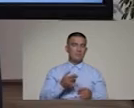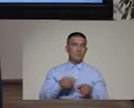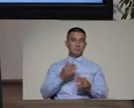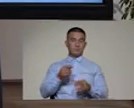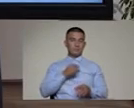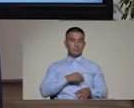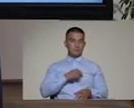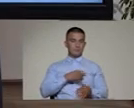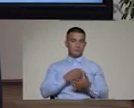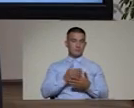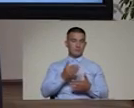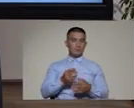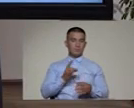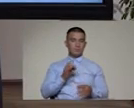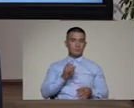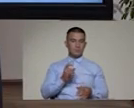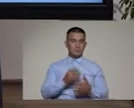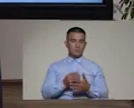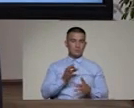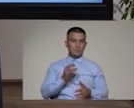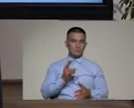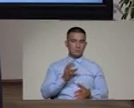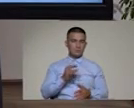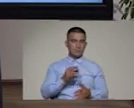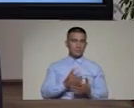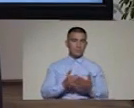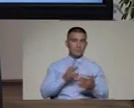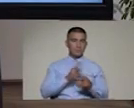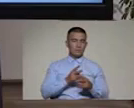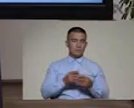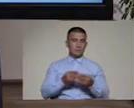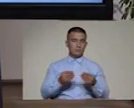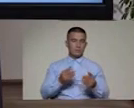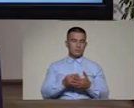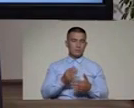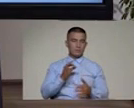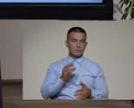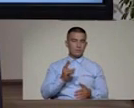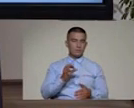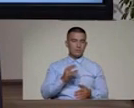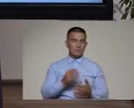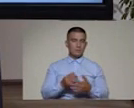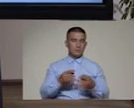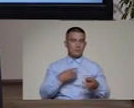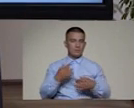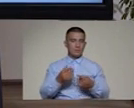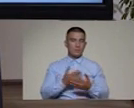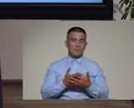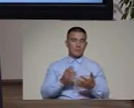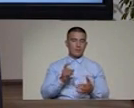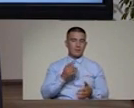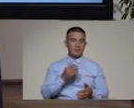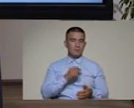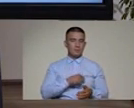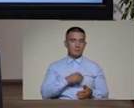siz qolgan rux oksid, alyuminiy oksid hamda qo'rg'oshin 2 oksidlarni reaksiyalarni yoki kimyoviy formulalarni